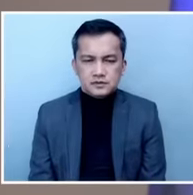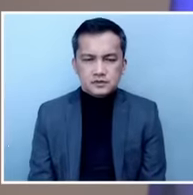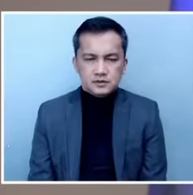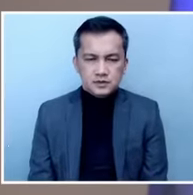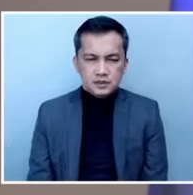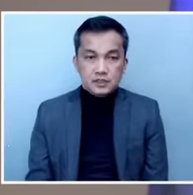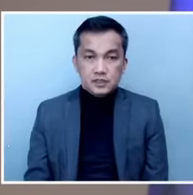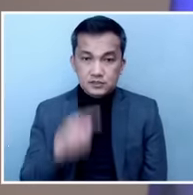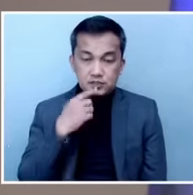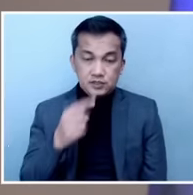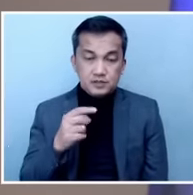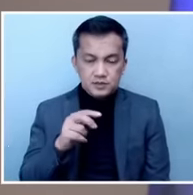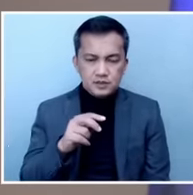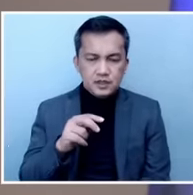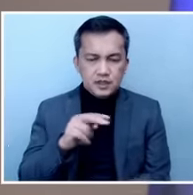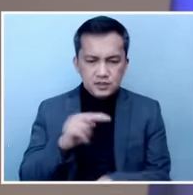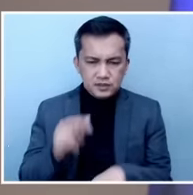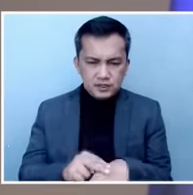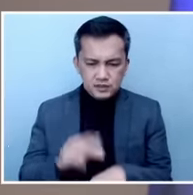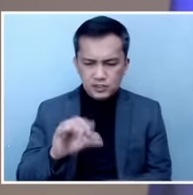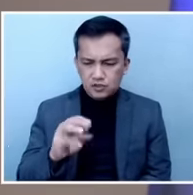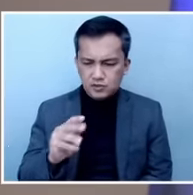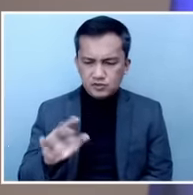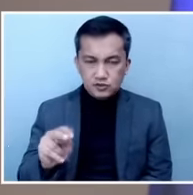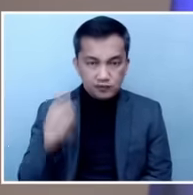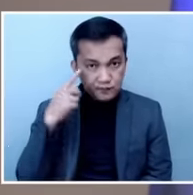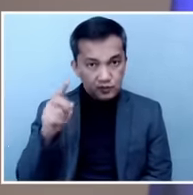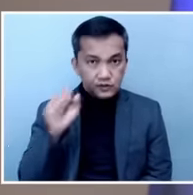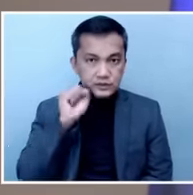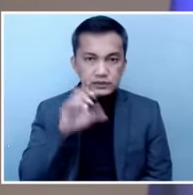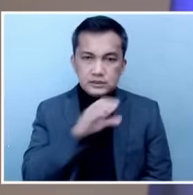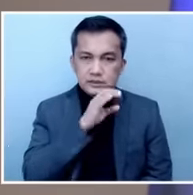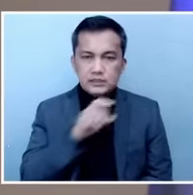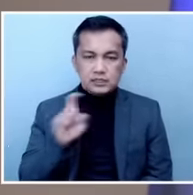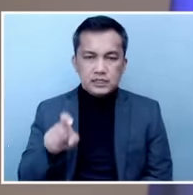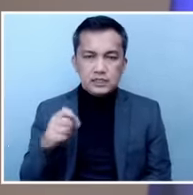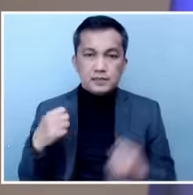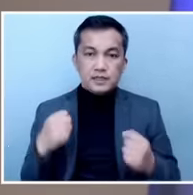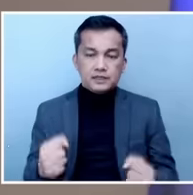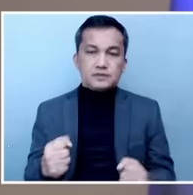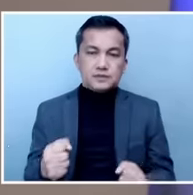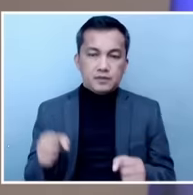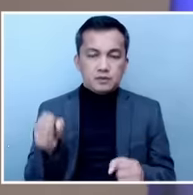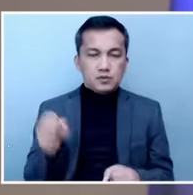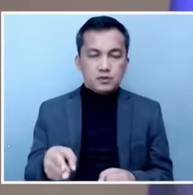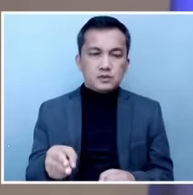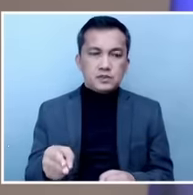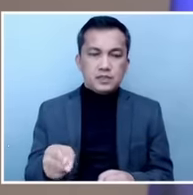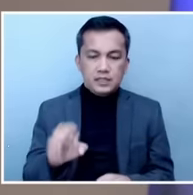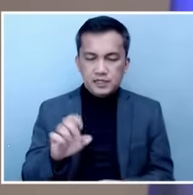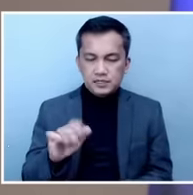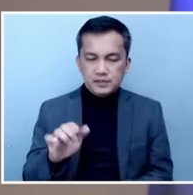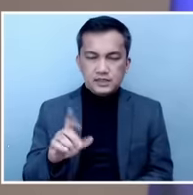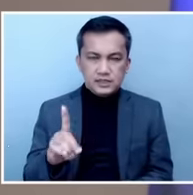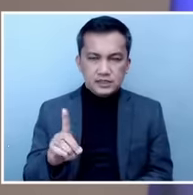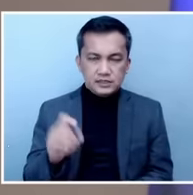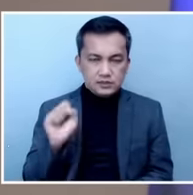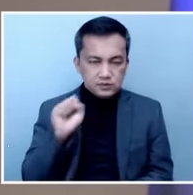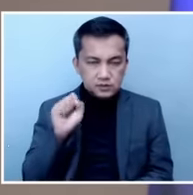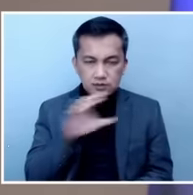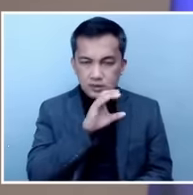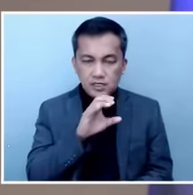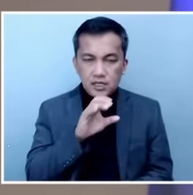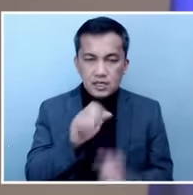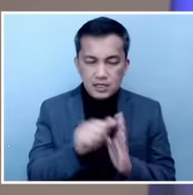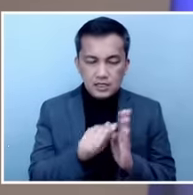Iginiit ng National Commission for Senior Citizens na kailangang palakasin ang pagpapatupad ng Expanded Senior Citizens Act o batas